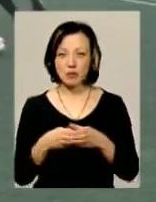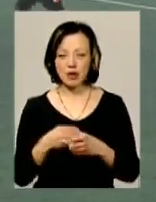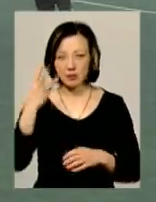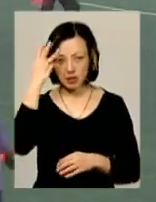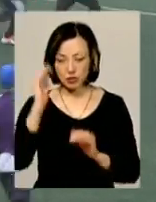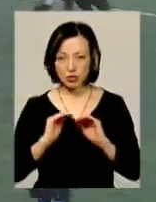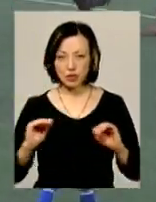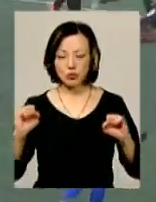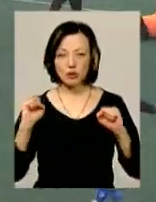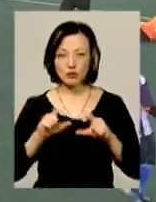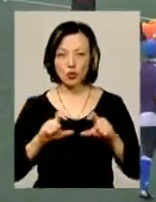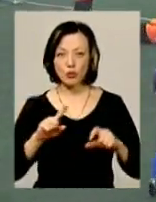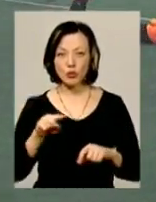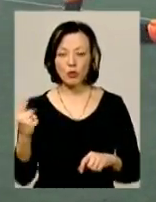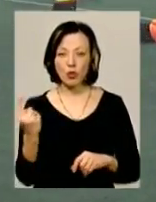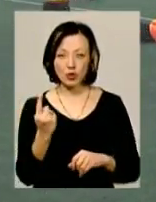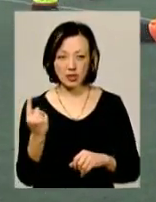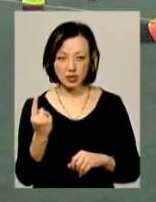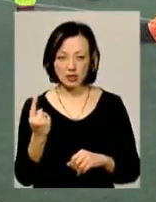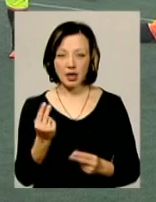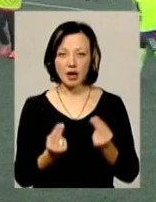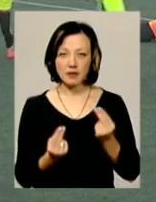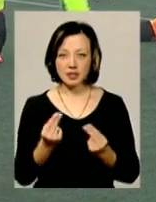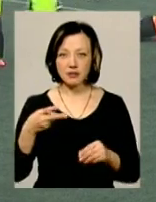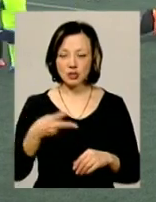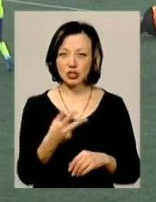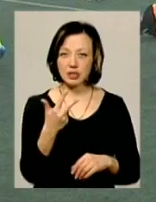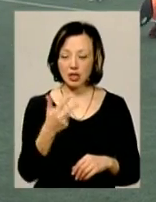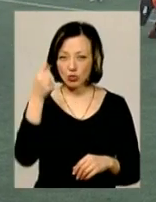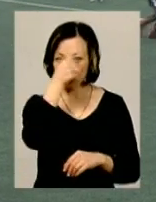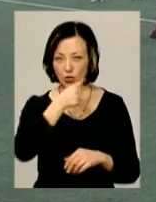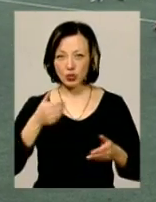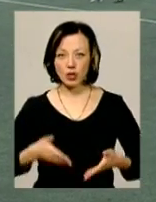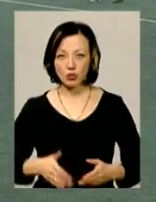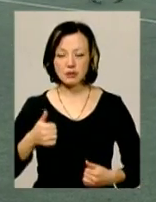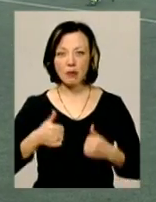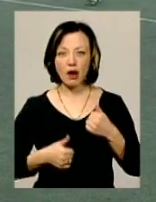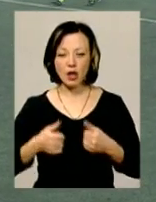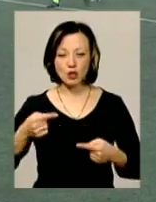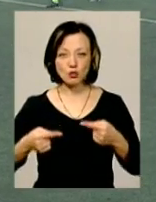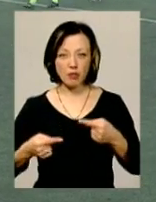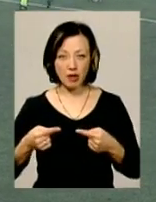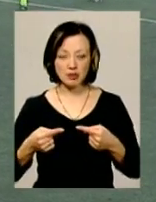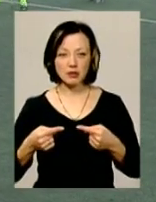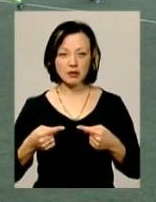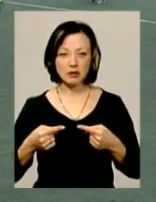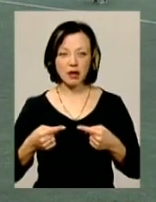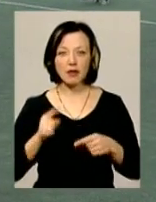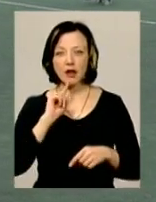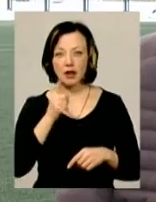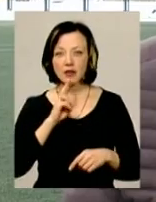Хмельницької дитячо-юнацької спортивної школи №1. Її гравці 2003 року народження змагалися з суперниками на рік, а то й 2